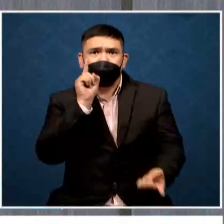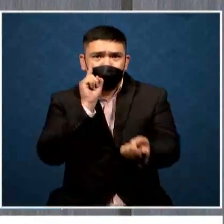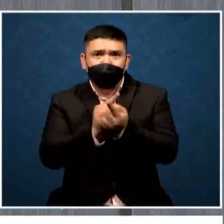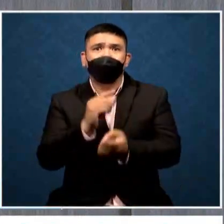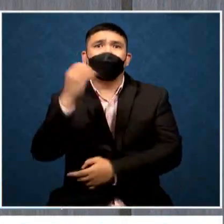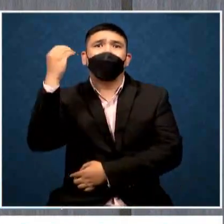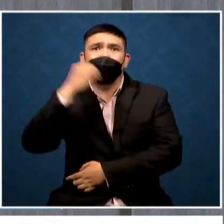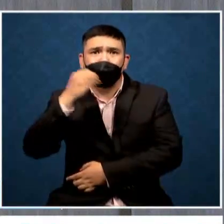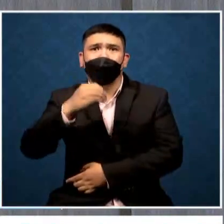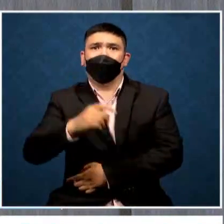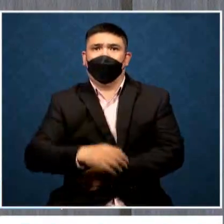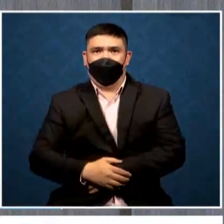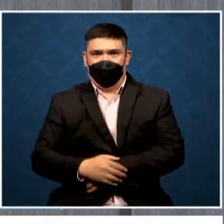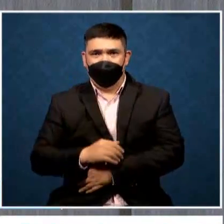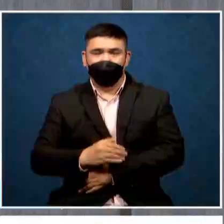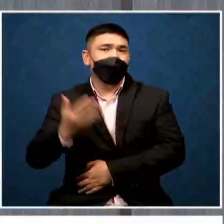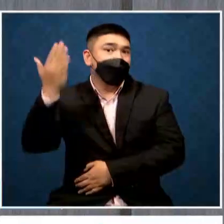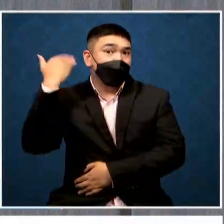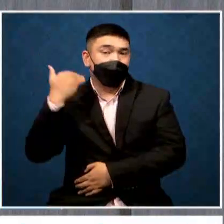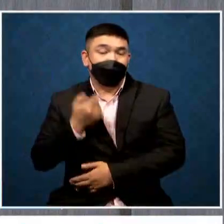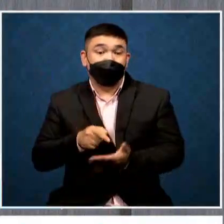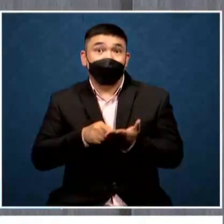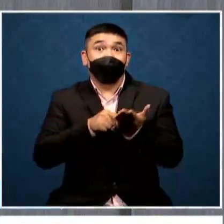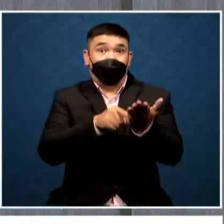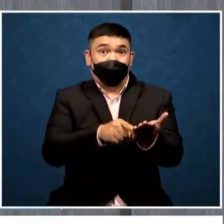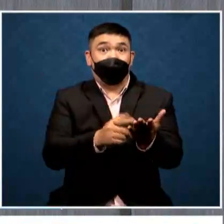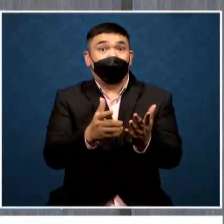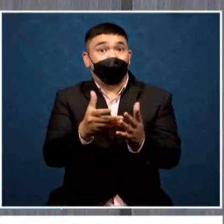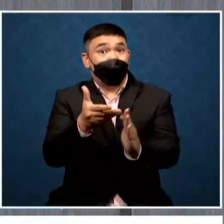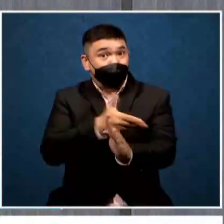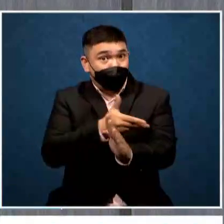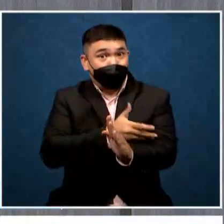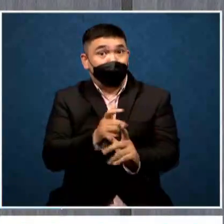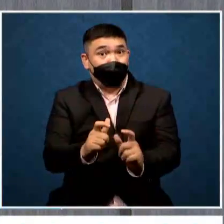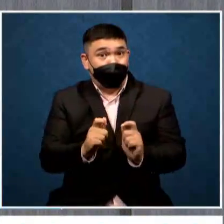นตั้งแต่การที่จะขออนุญาตในเบื้องต้น